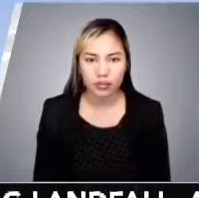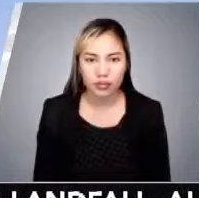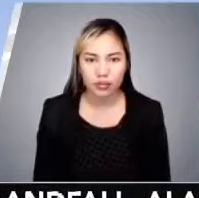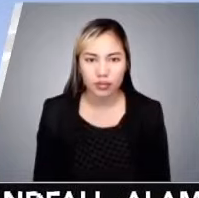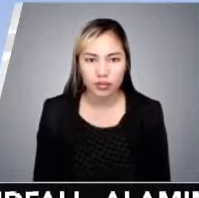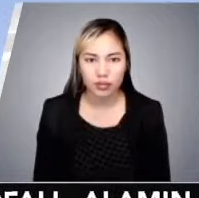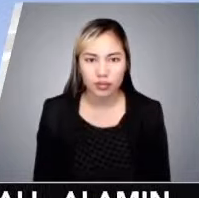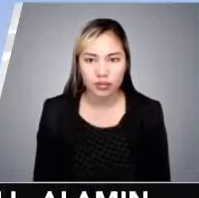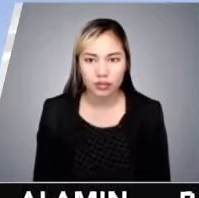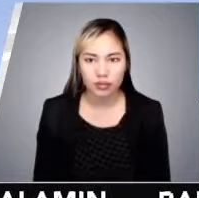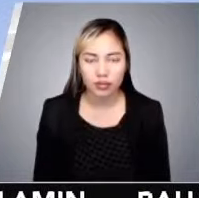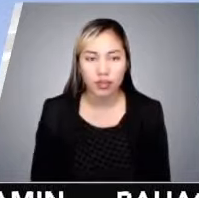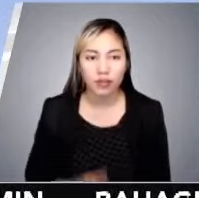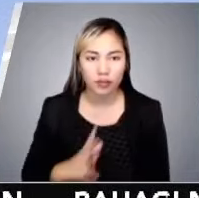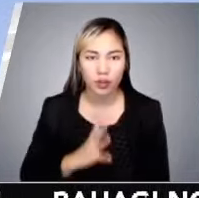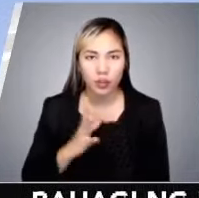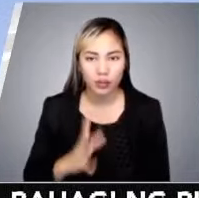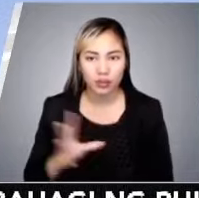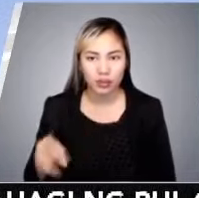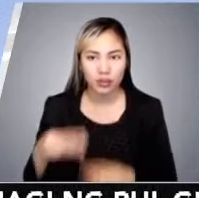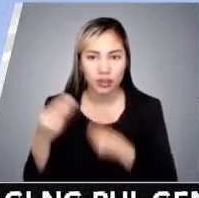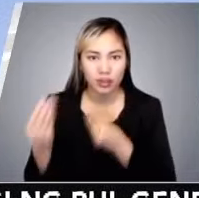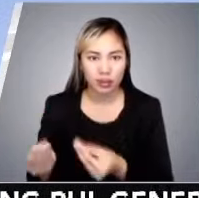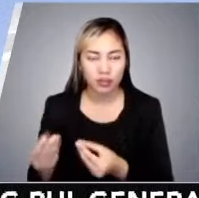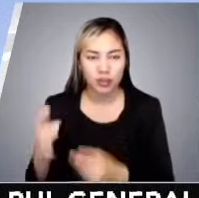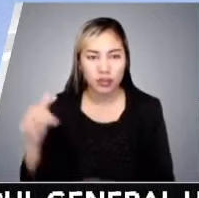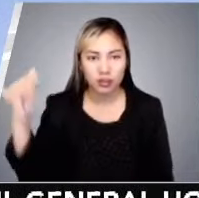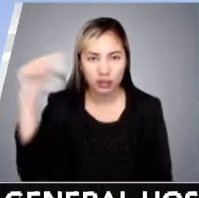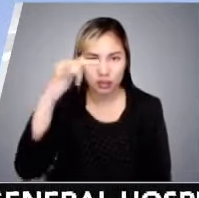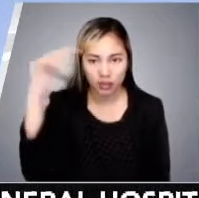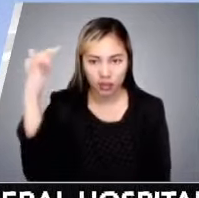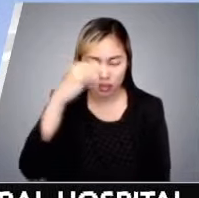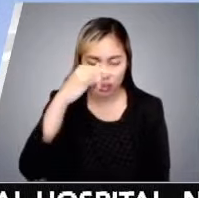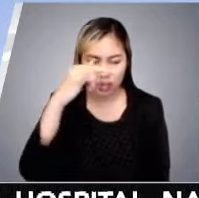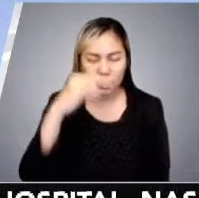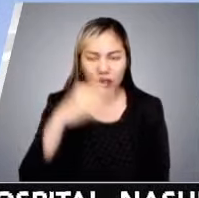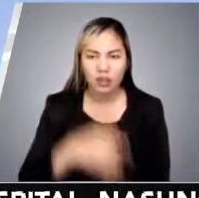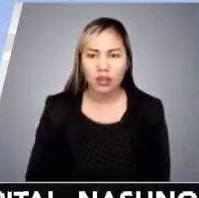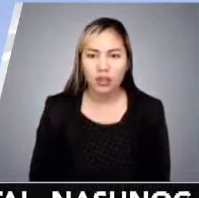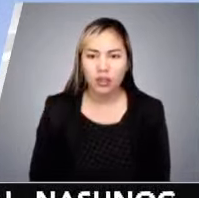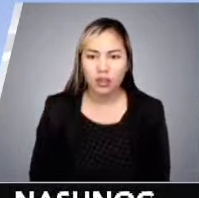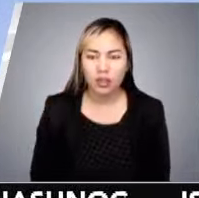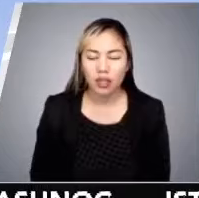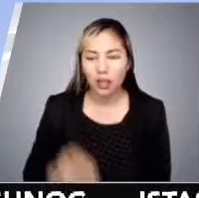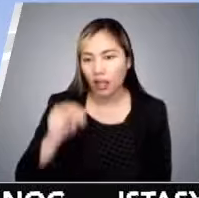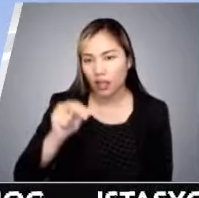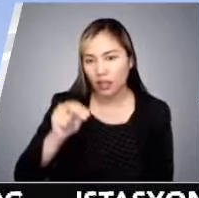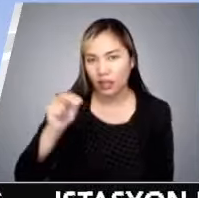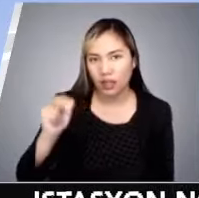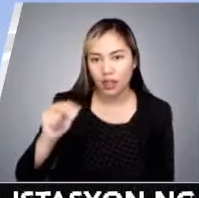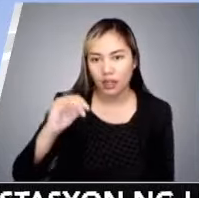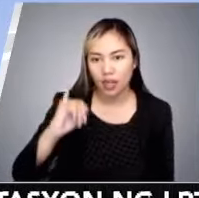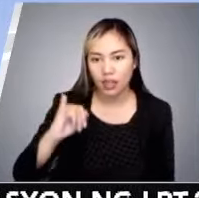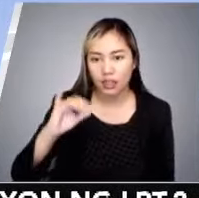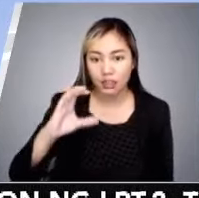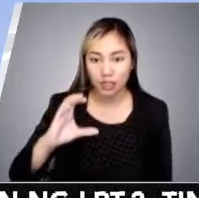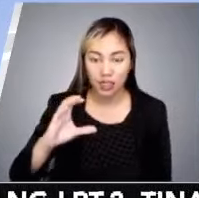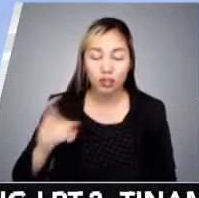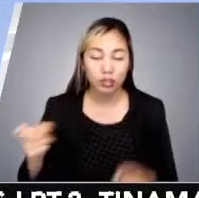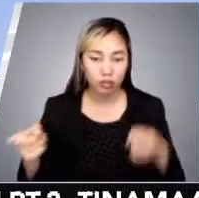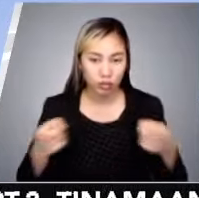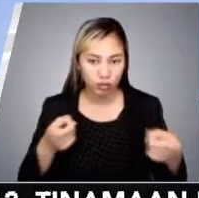Formal lang na i-turn over sa New NAIA Infrastructure Corporation o NNIC ang operasyon ng Ninoy Aquino International